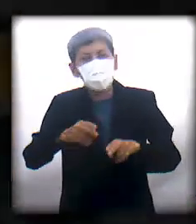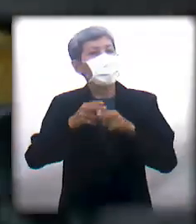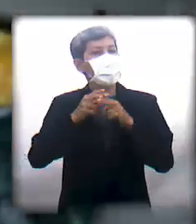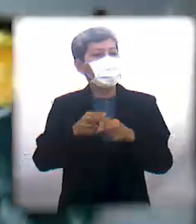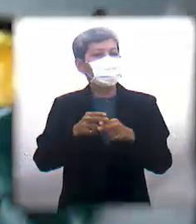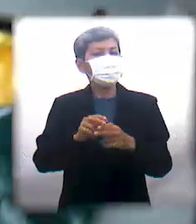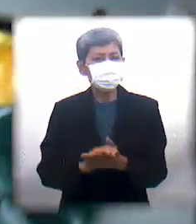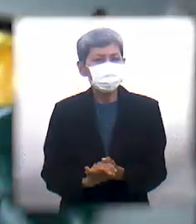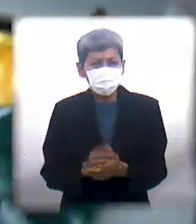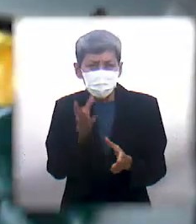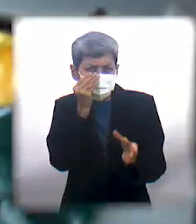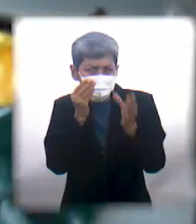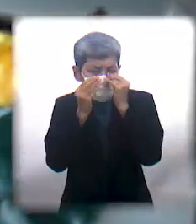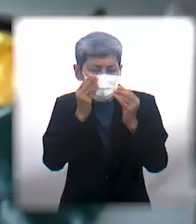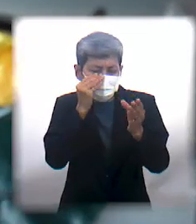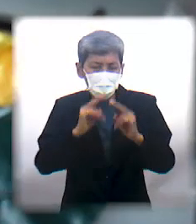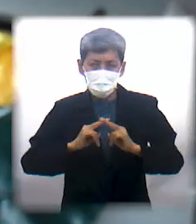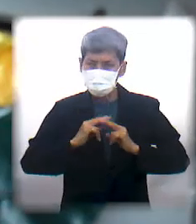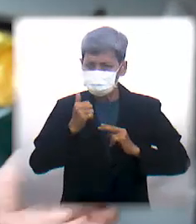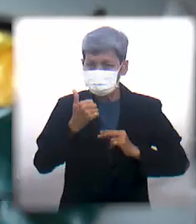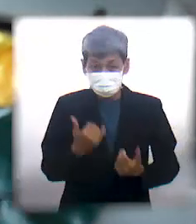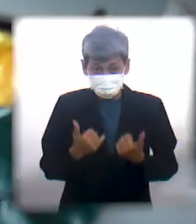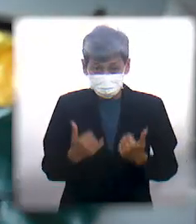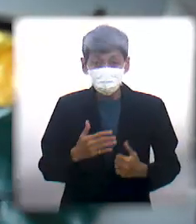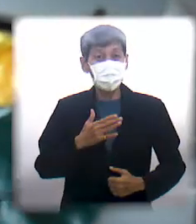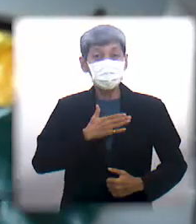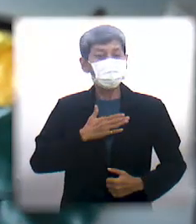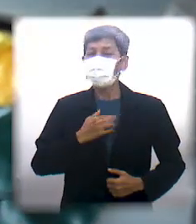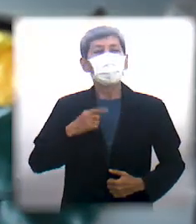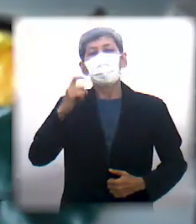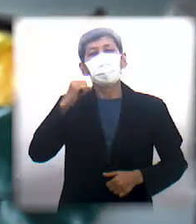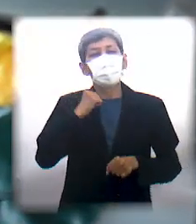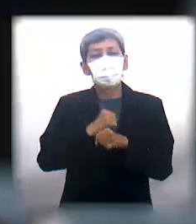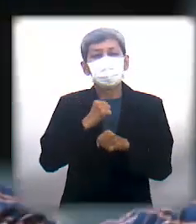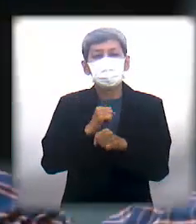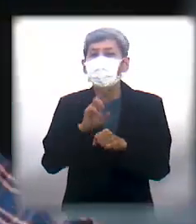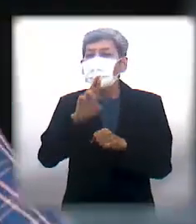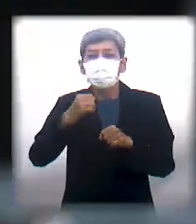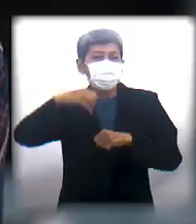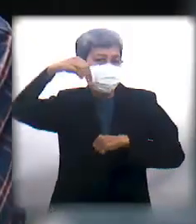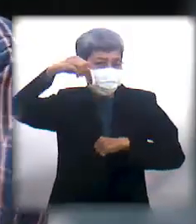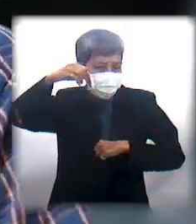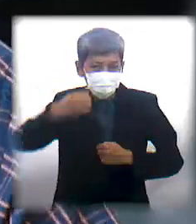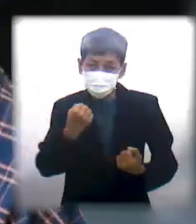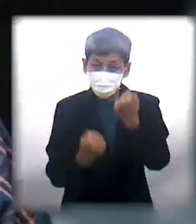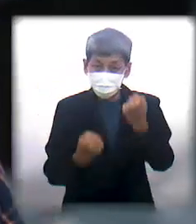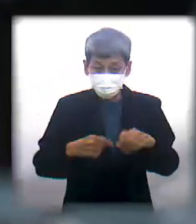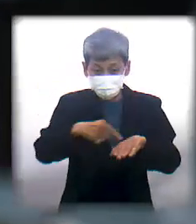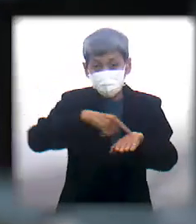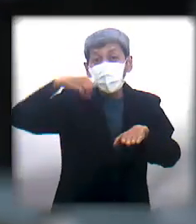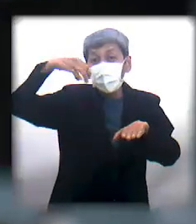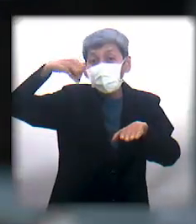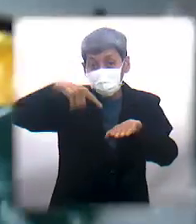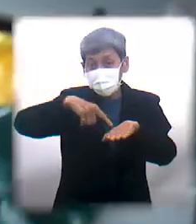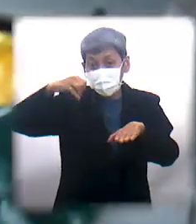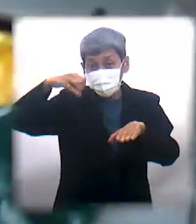องเขาเรียนรู้ด้วยตนเองเยอะบางอย่างตอนนี้อย่างผมเองก็ทำไม่ได้แล้วอย่างระบบเครื่องไฟฟ้าอย่างรถเนี้ยเดี๋ยวนี้มันเป็นระบบค